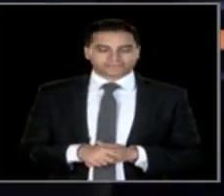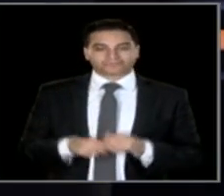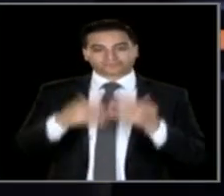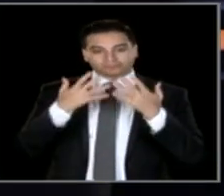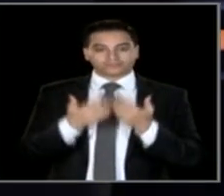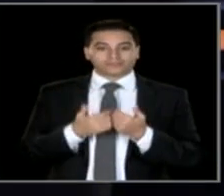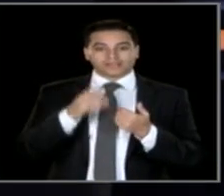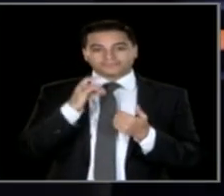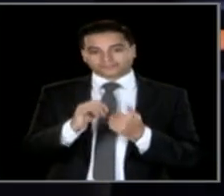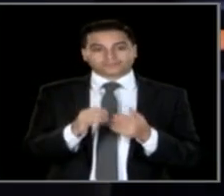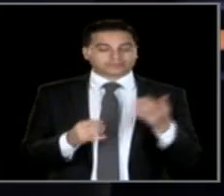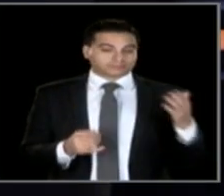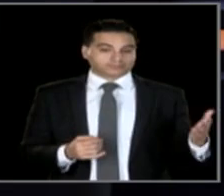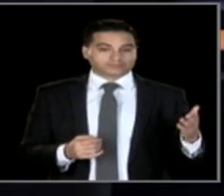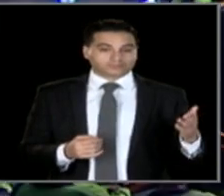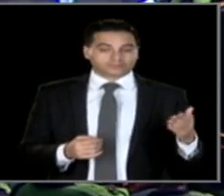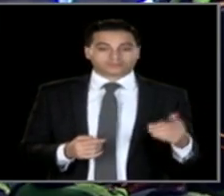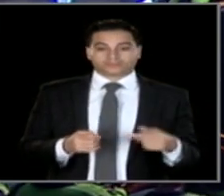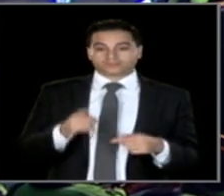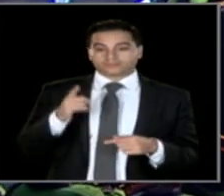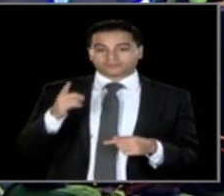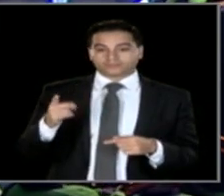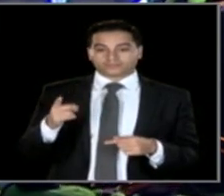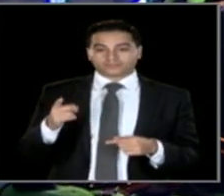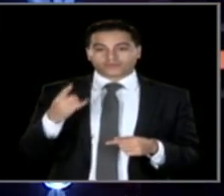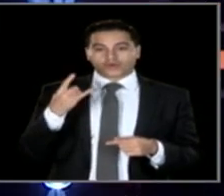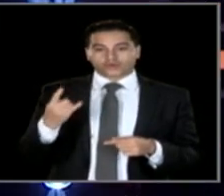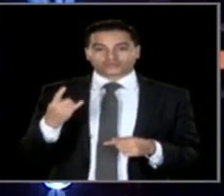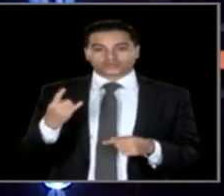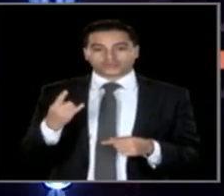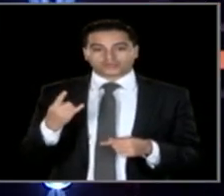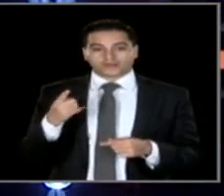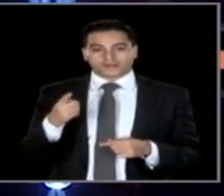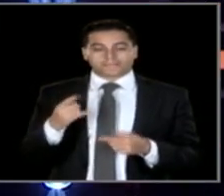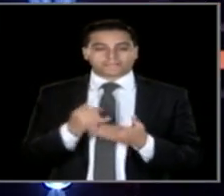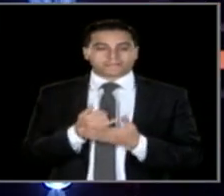نتيجة 50 أمجاد الدولية، 10 محمد فريد الأليوبي.